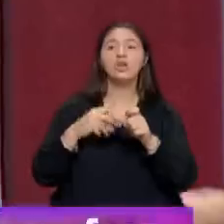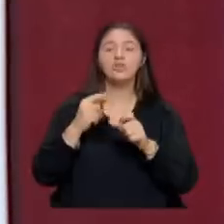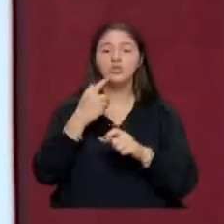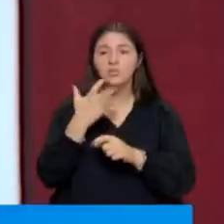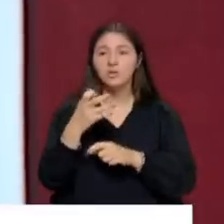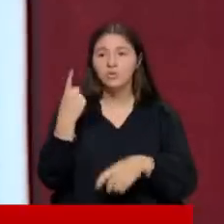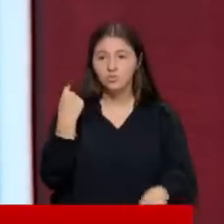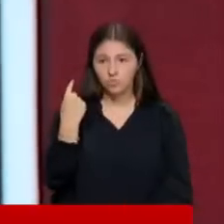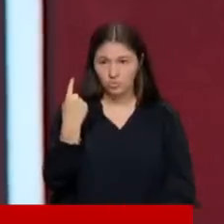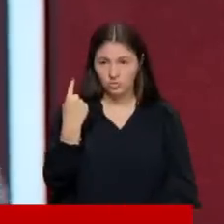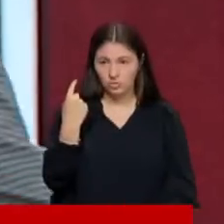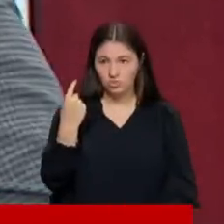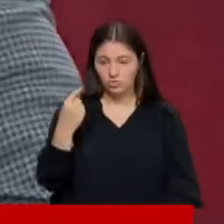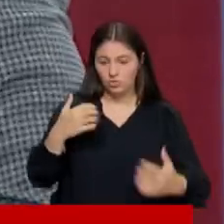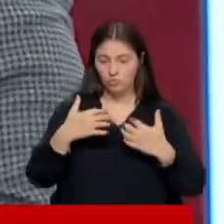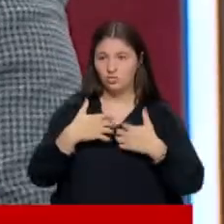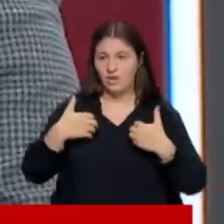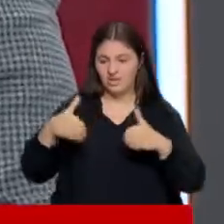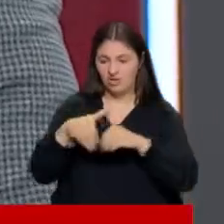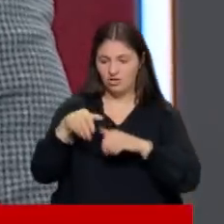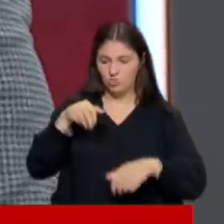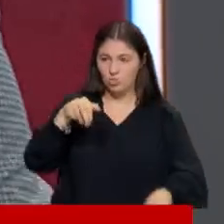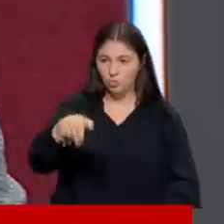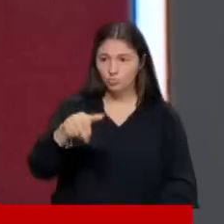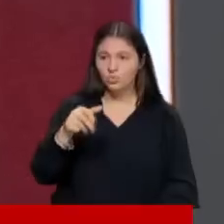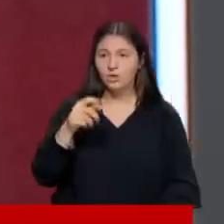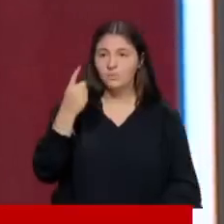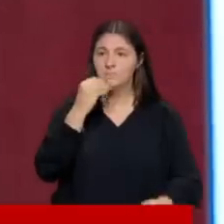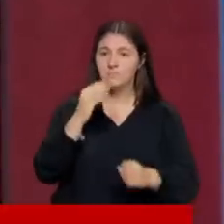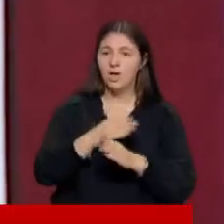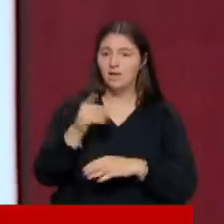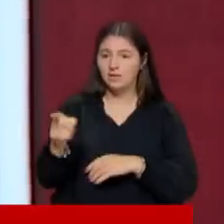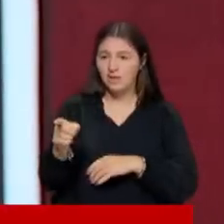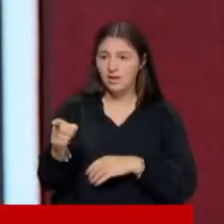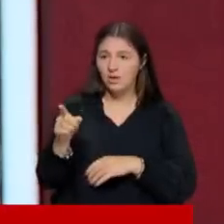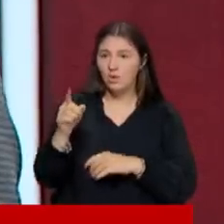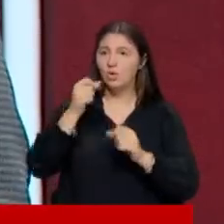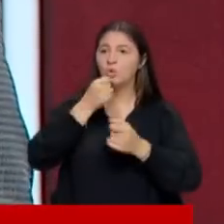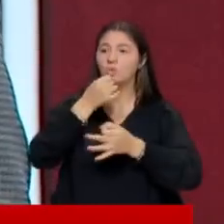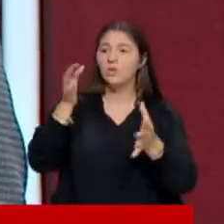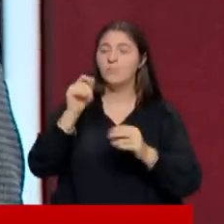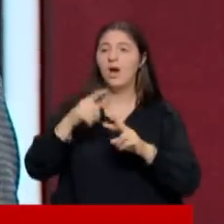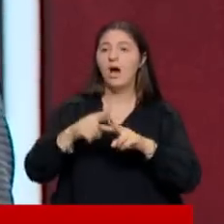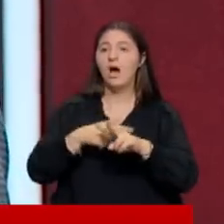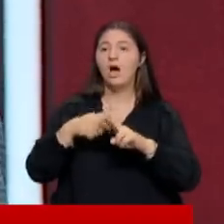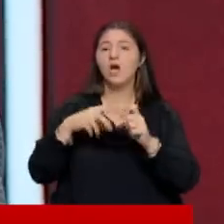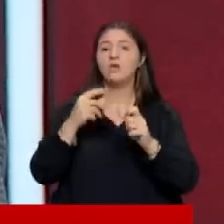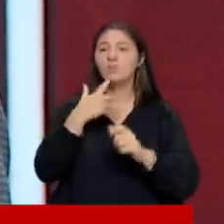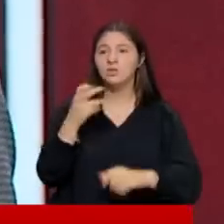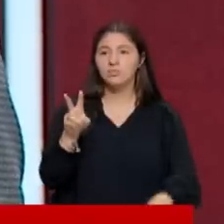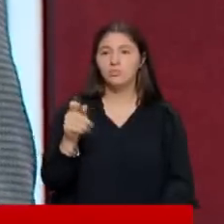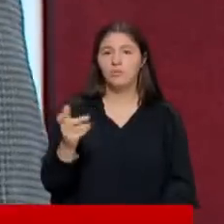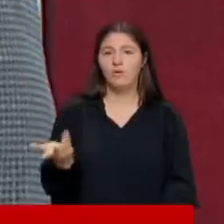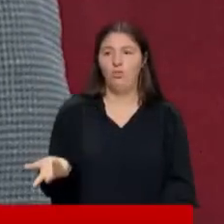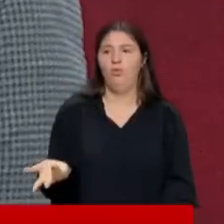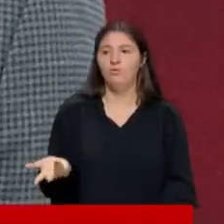25 Dün güvenlik Caddesi'nde yürüdüm Bir markette duyuru yapmışlar Ayaş domatesi 25 lira